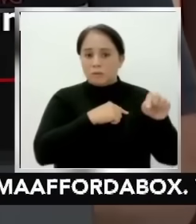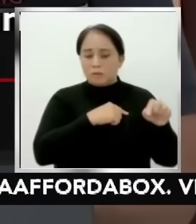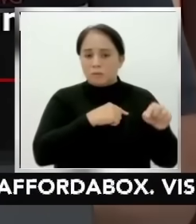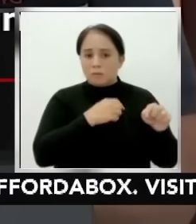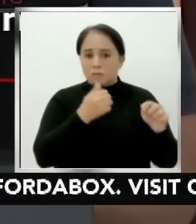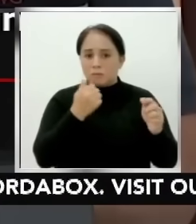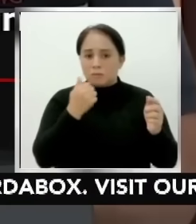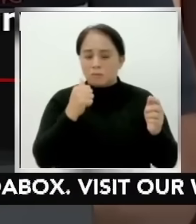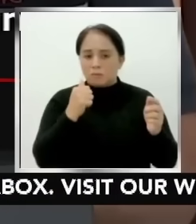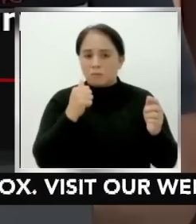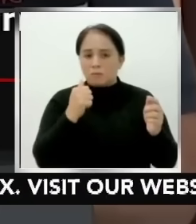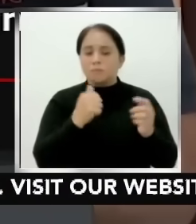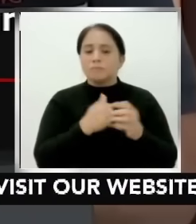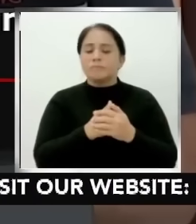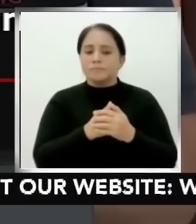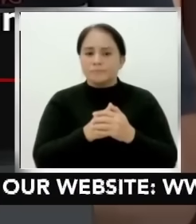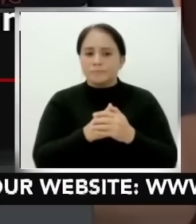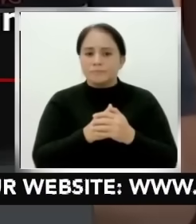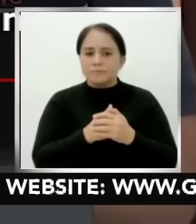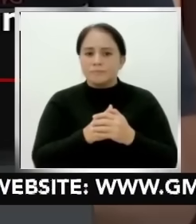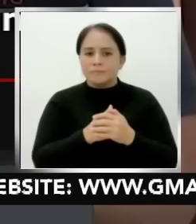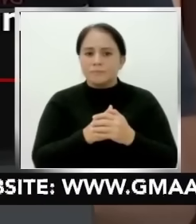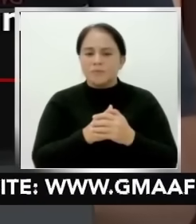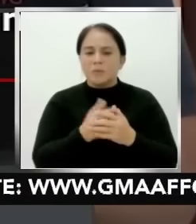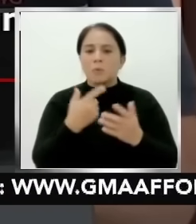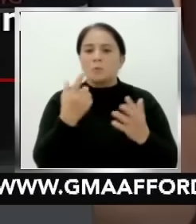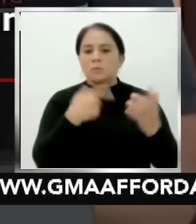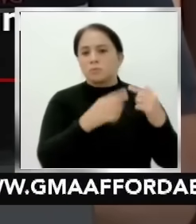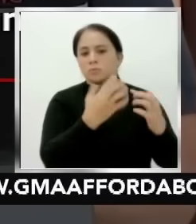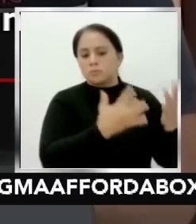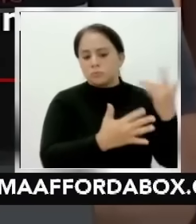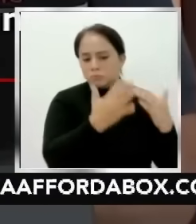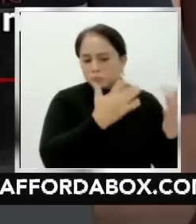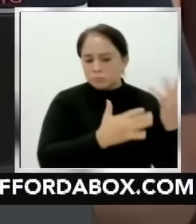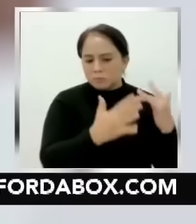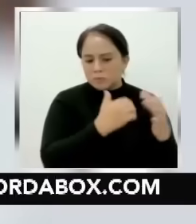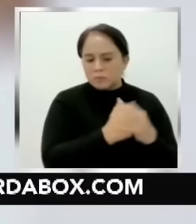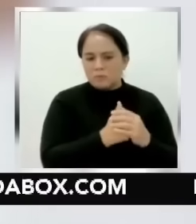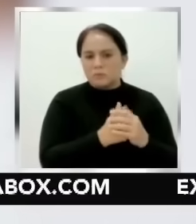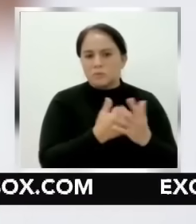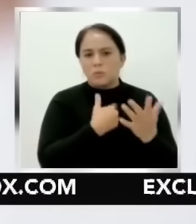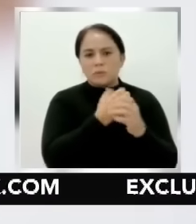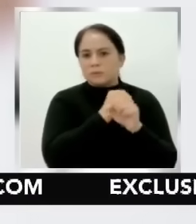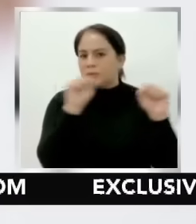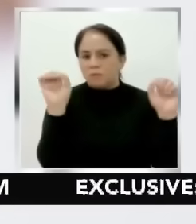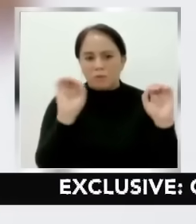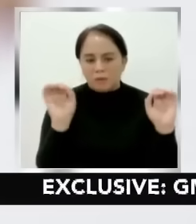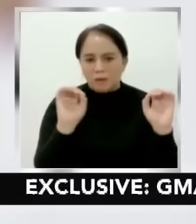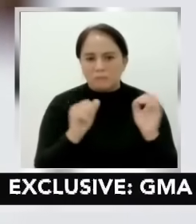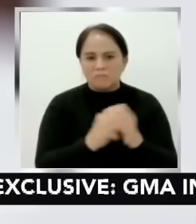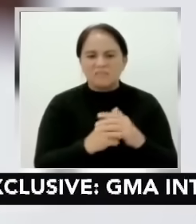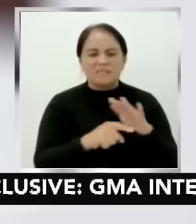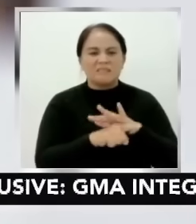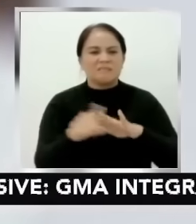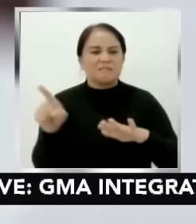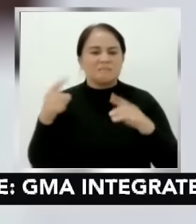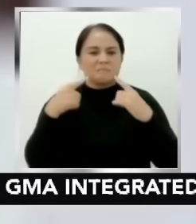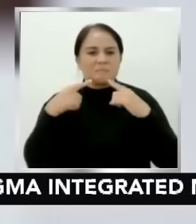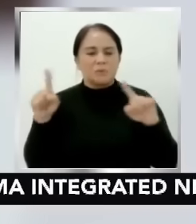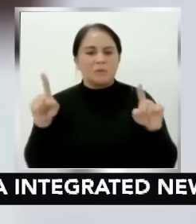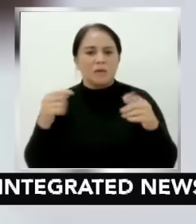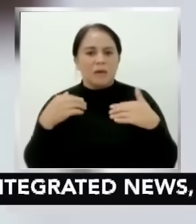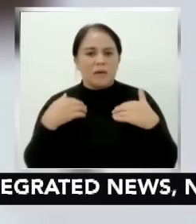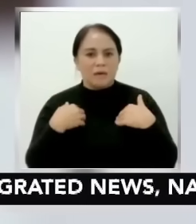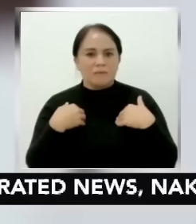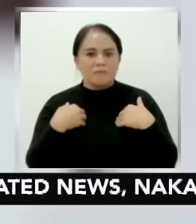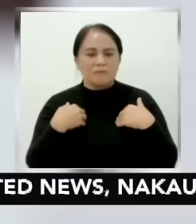kanang maimperno lagi kuno mi wala may kaluwasan. Nakatakas lang daw si Jane nang magkaroon ng